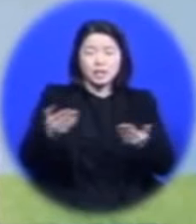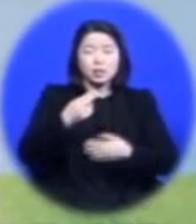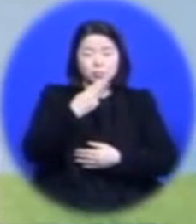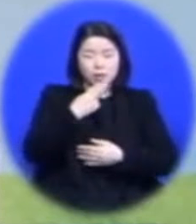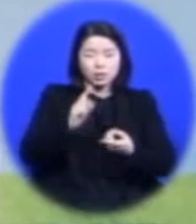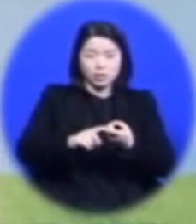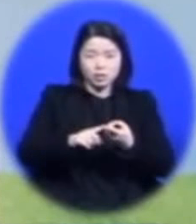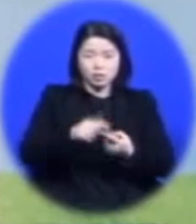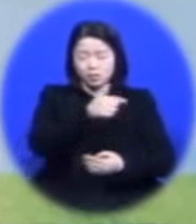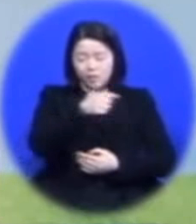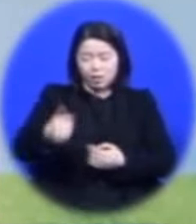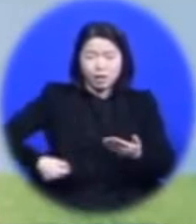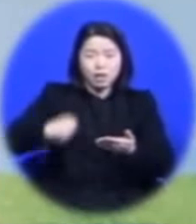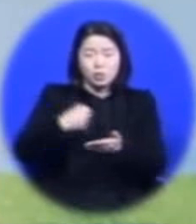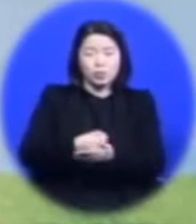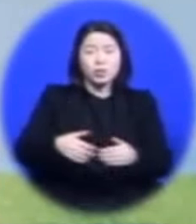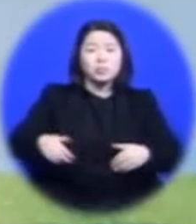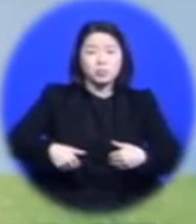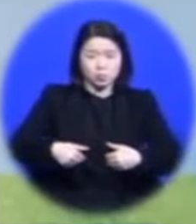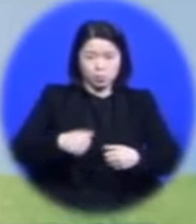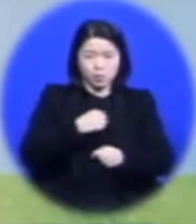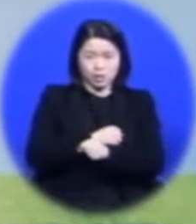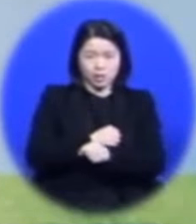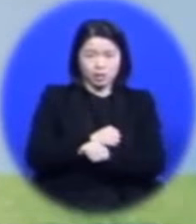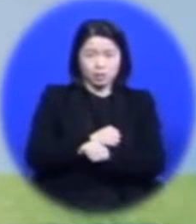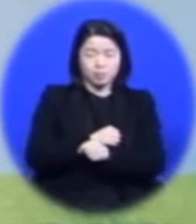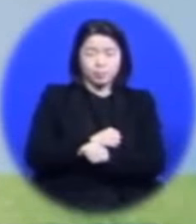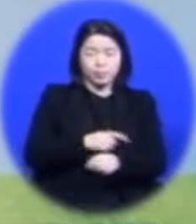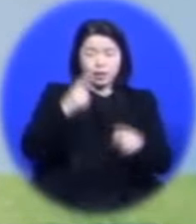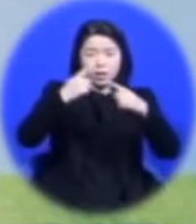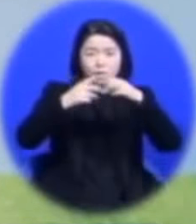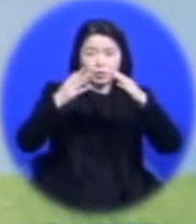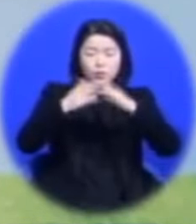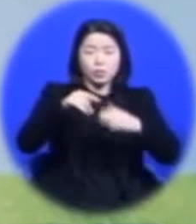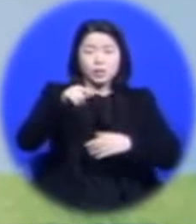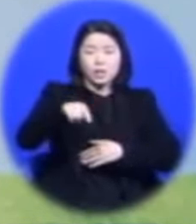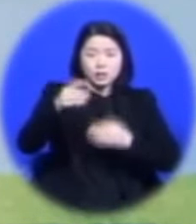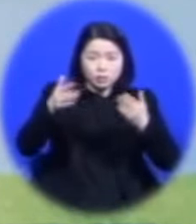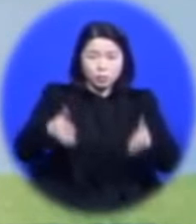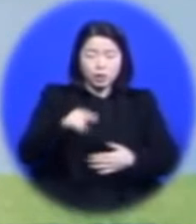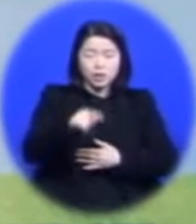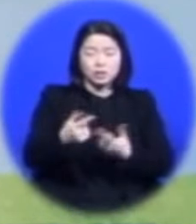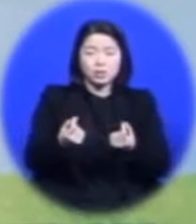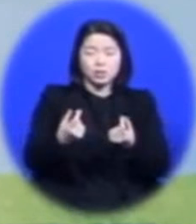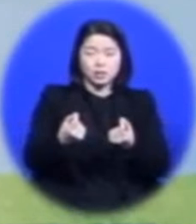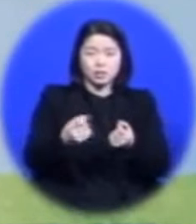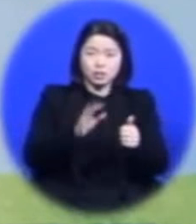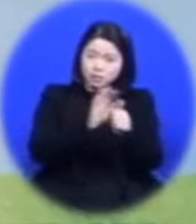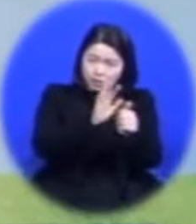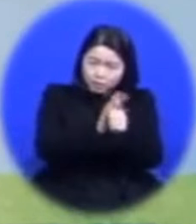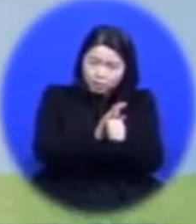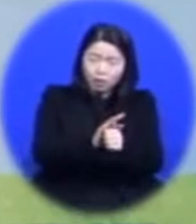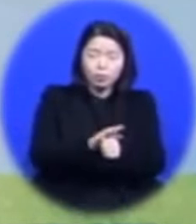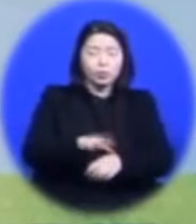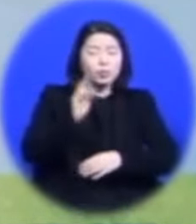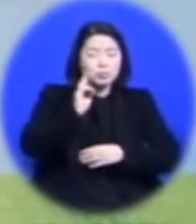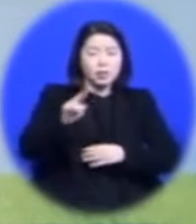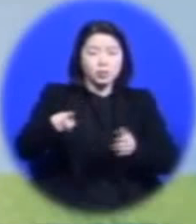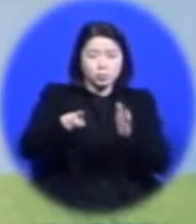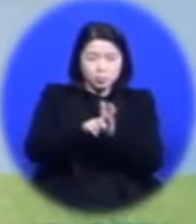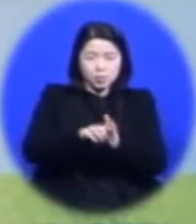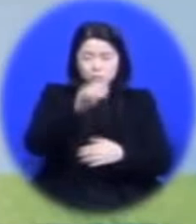용기가 필요한 거예요 교회는 그동안에 이렇게 하는 것을 장려하고 아주 믿음이 좋은